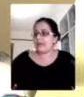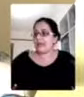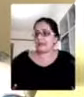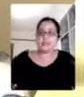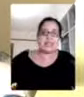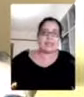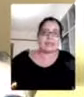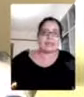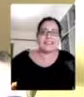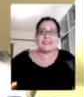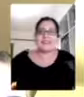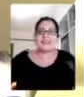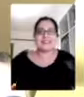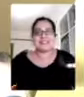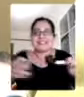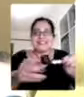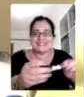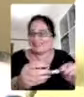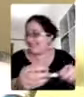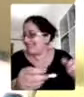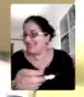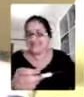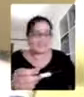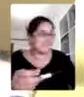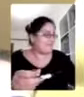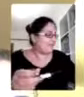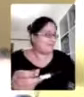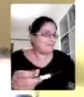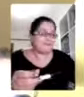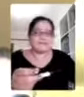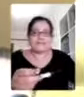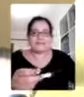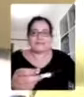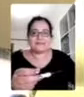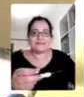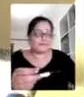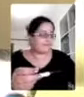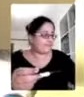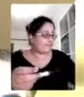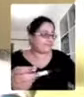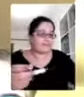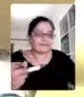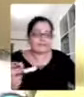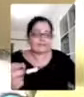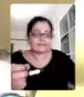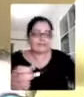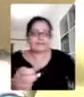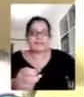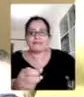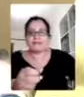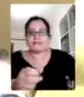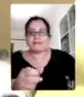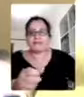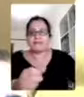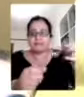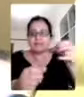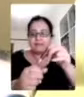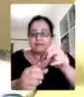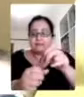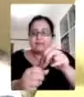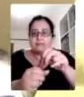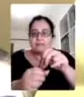Çok beğendim diyemem. Ama bakacağız. Ben dikkat etmedim öyle bir şeye ama genel olarak Dunhill'lerin hepsi eskiden şeyden